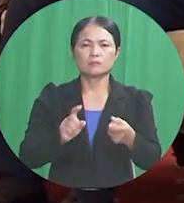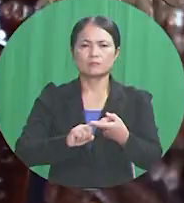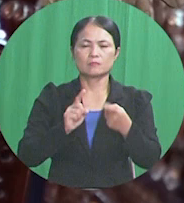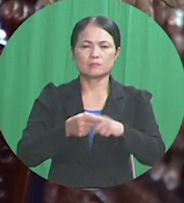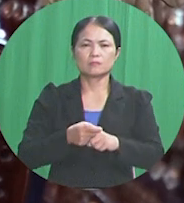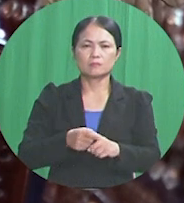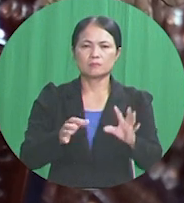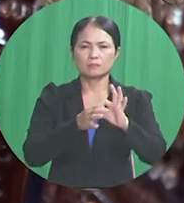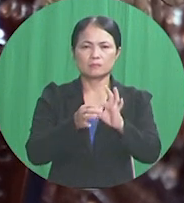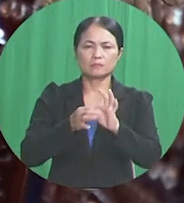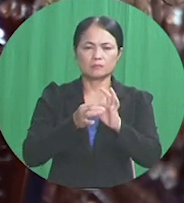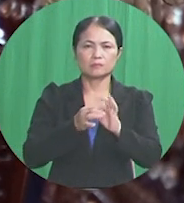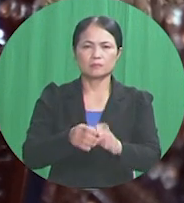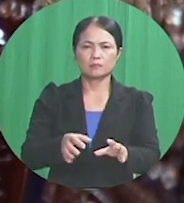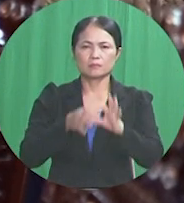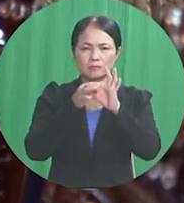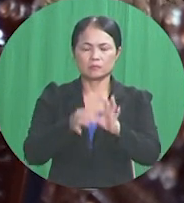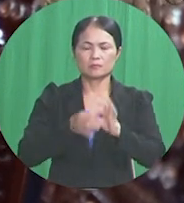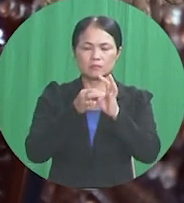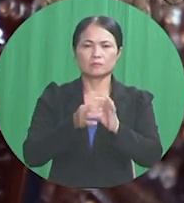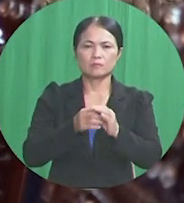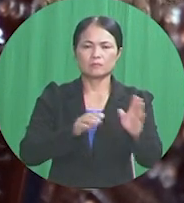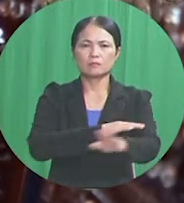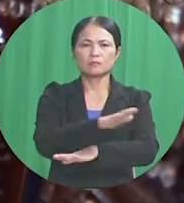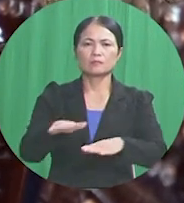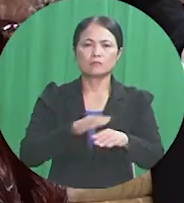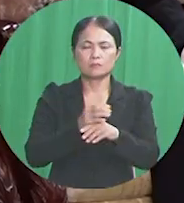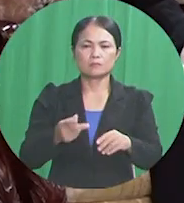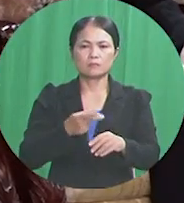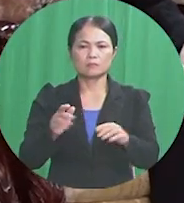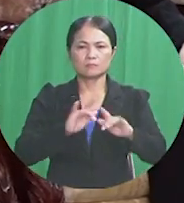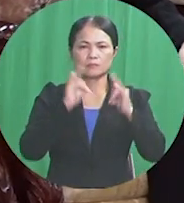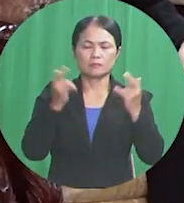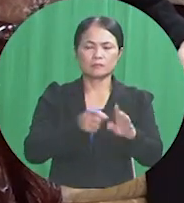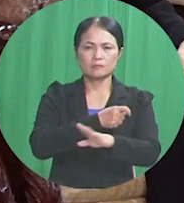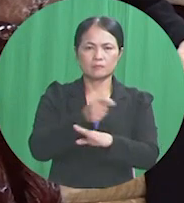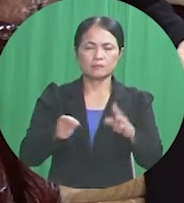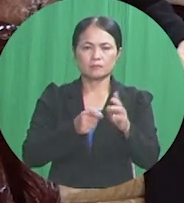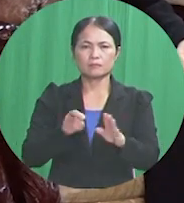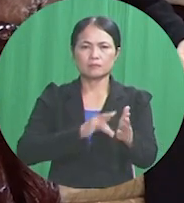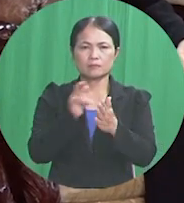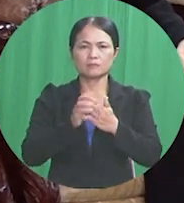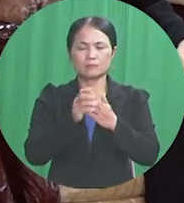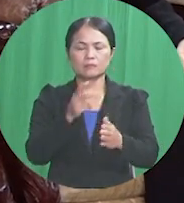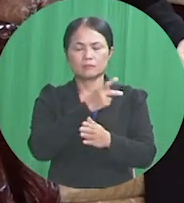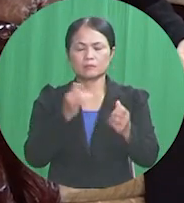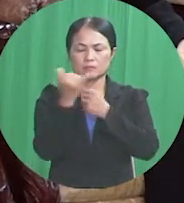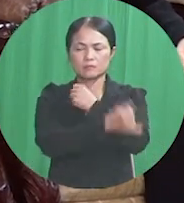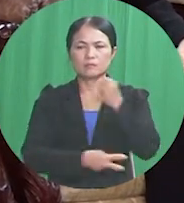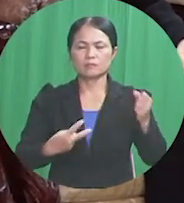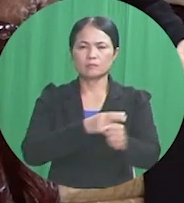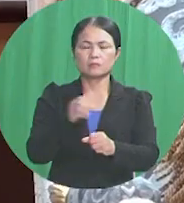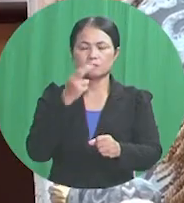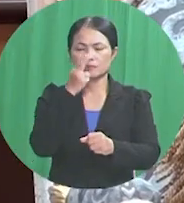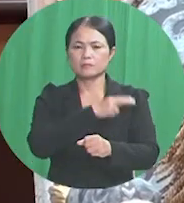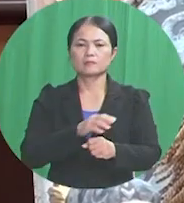พียบสามกีเพียบนังไกสหประบัติกากรุบจงจรวยระเวียงปะรอดนังรัฐพิบาลประเทศต่างปีกัมพูชีเวียดน